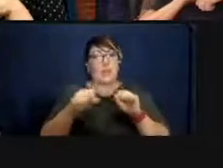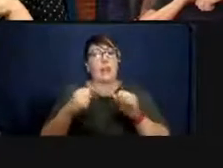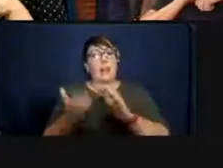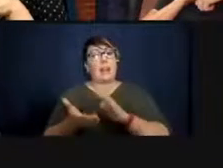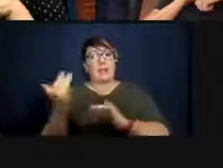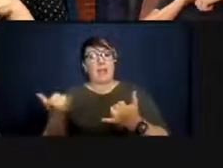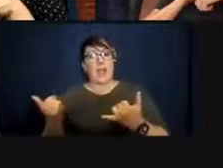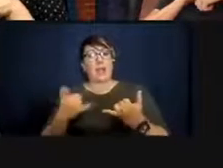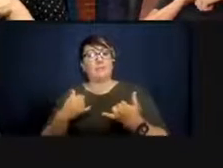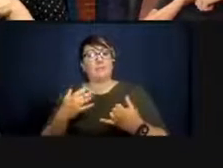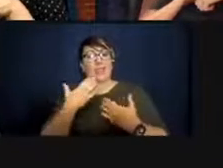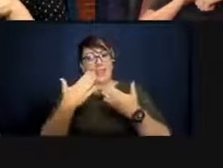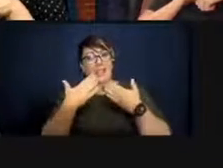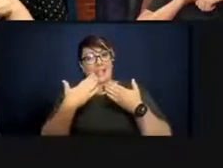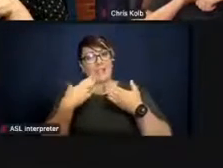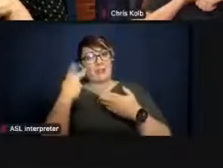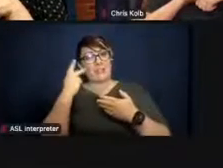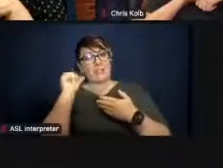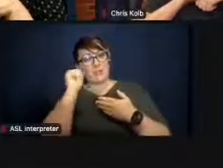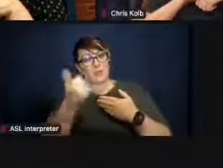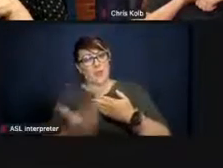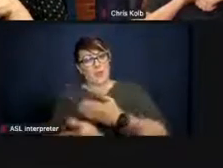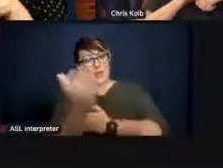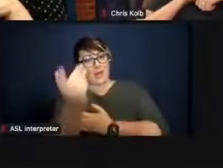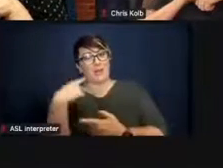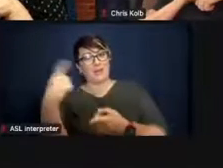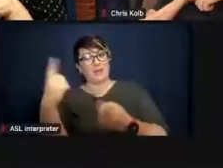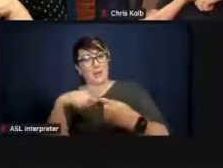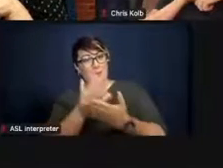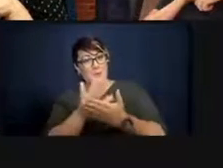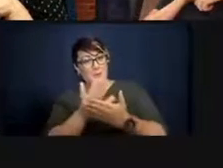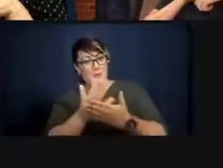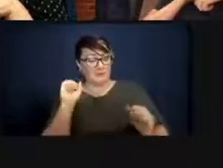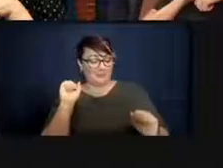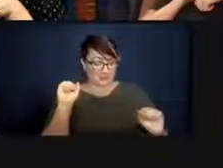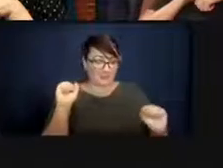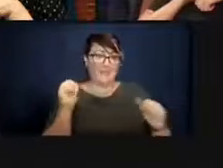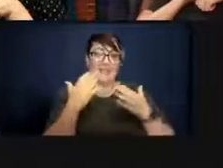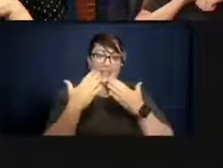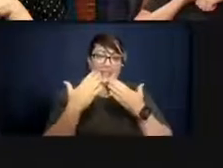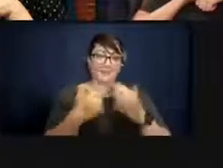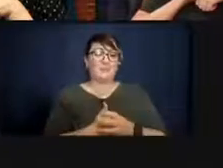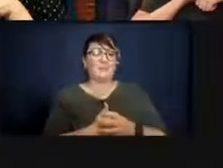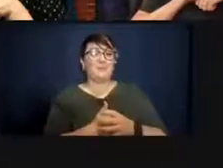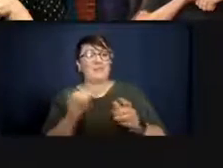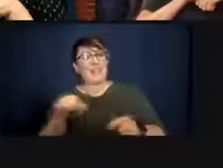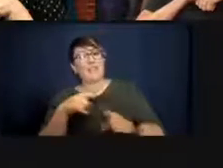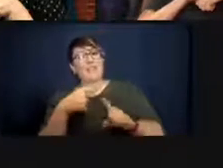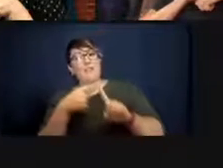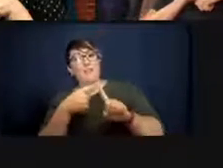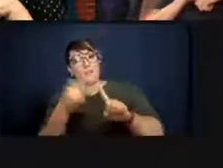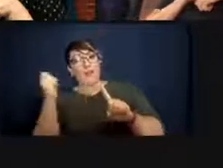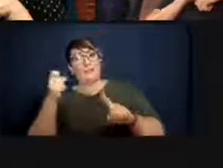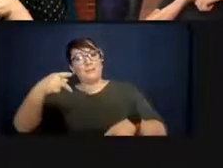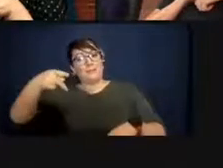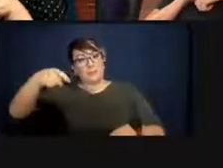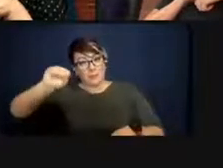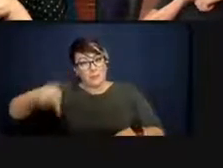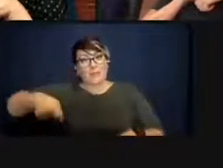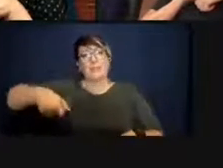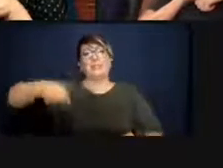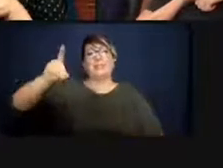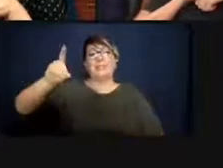بيوتهم يستطيعون أن يغادروا، ليس يعني بتخفي بل بخطى ثابتة،